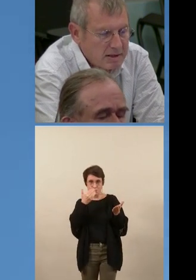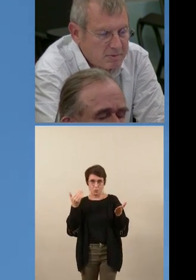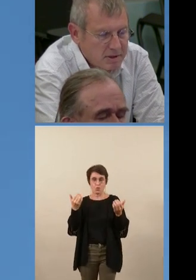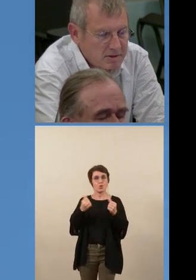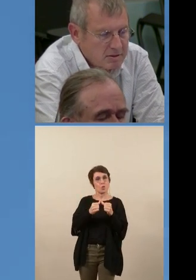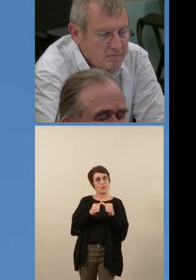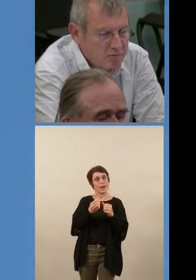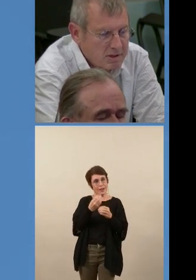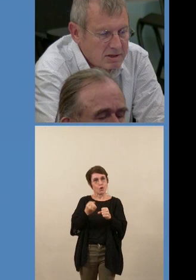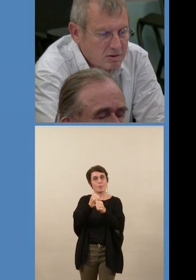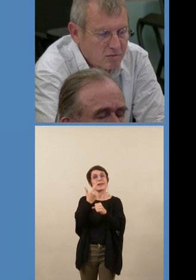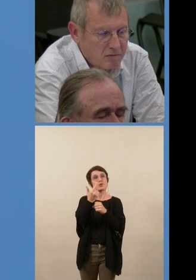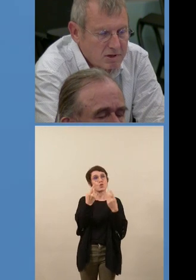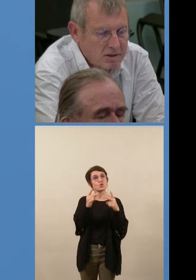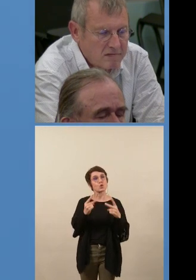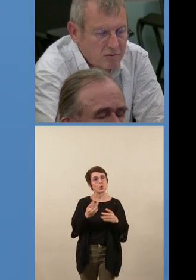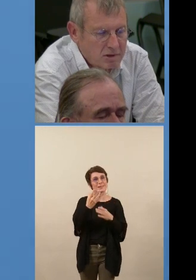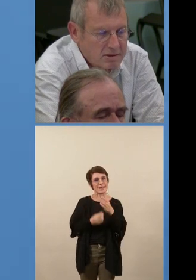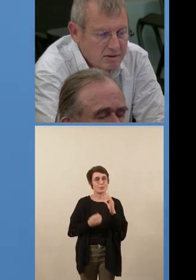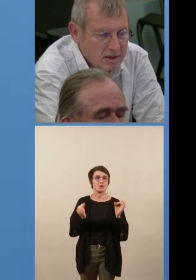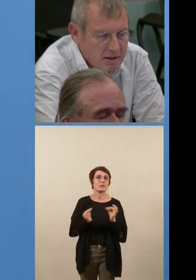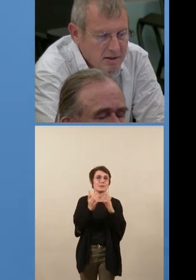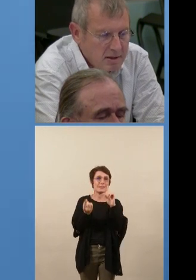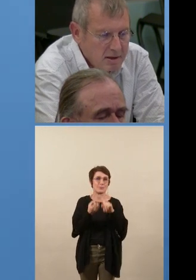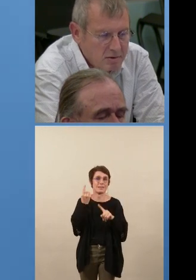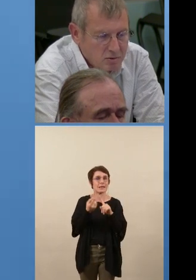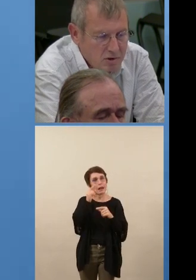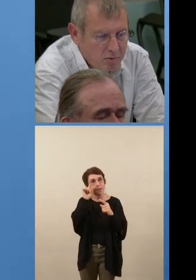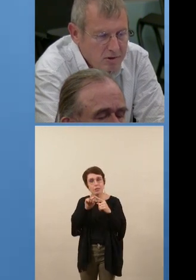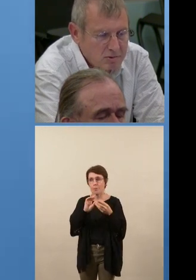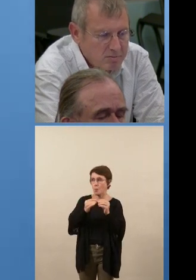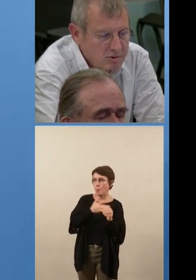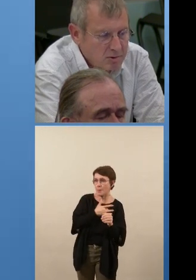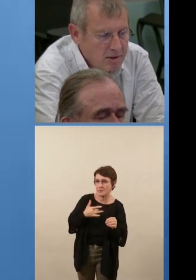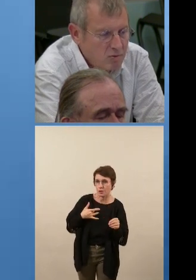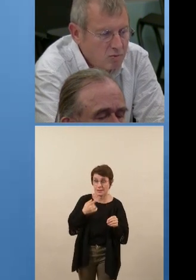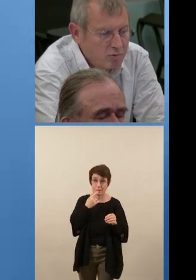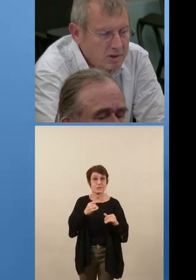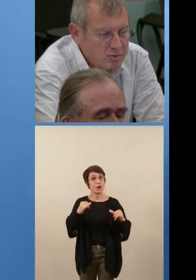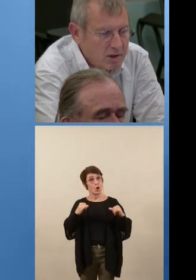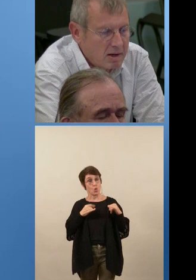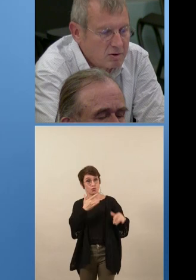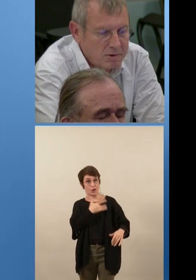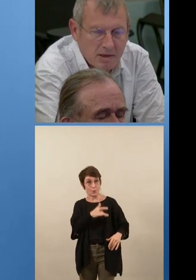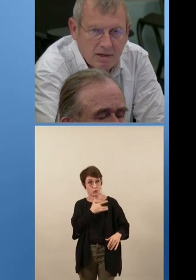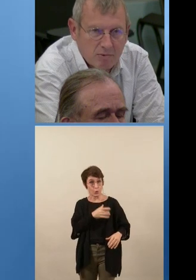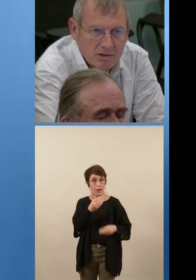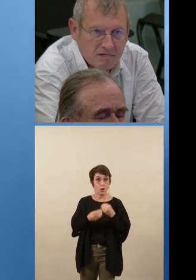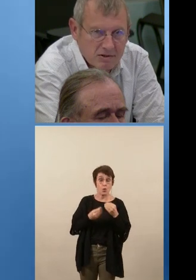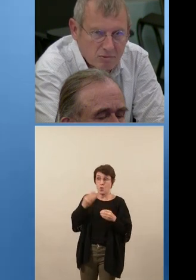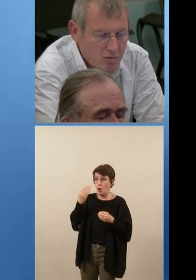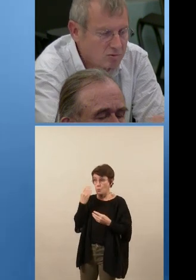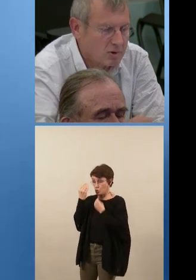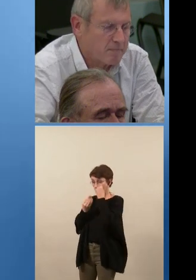spéciales d'absence pour les agents confrontés à des difficultés de santé que ce soit pour les congés menstruels ou pour des soins hospitaliers pour des